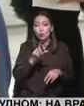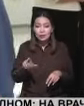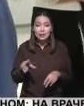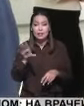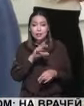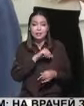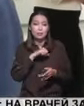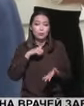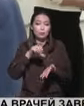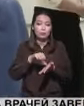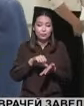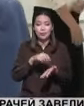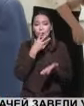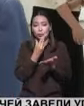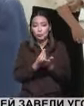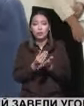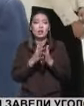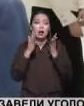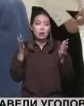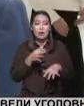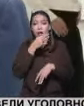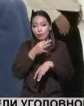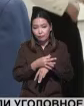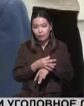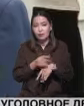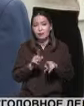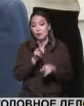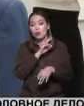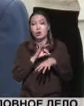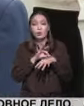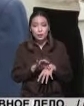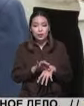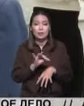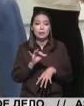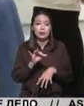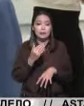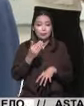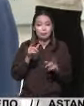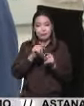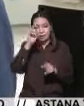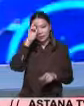они вовлечены во все вот такие большие процессы изменения именно в государстве.